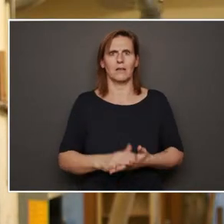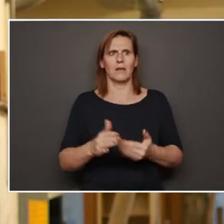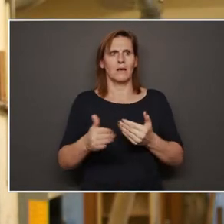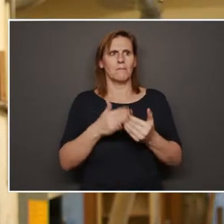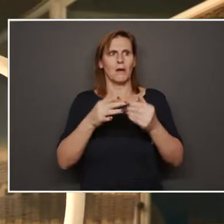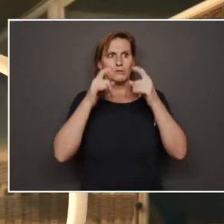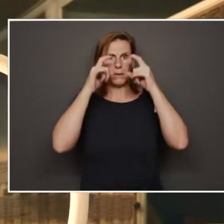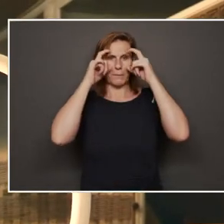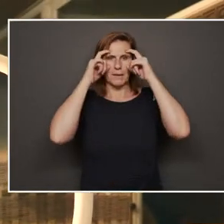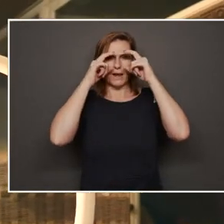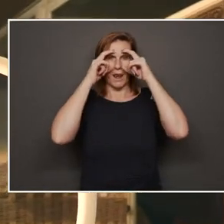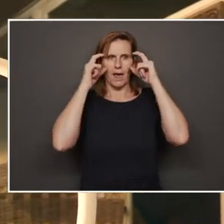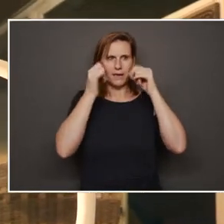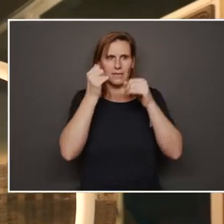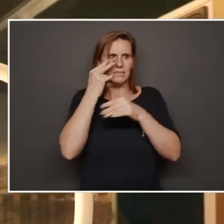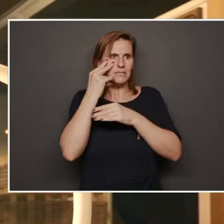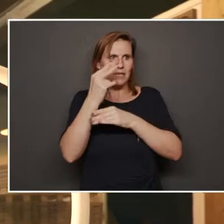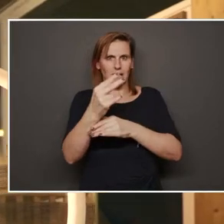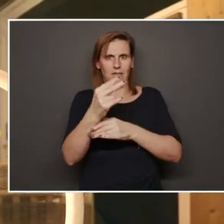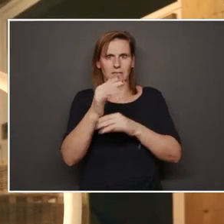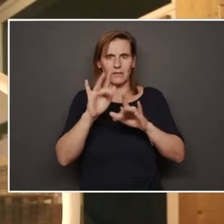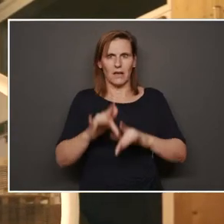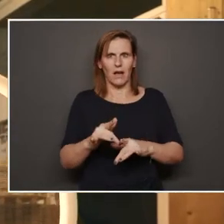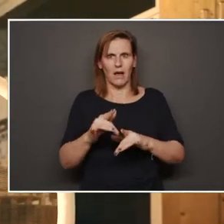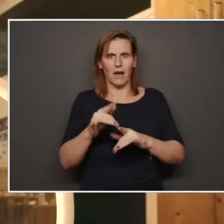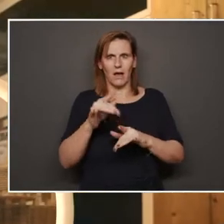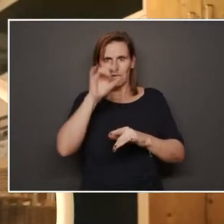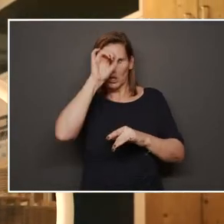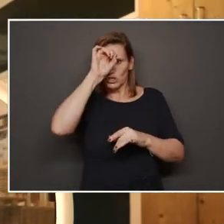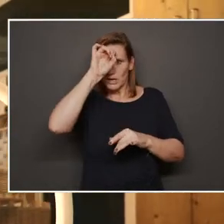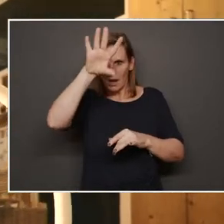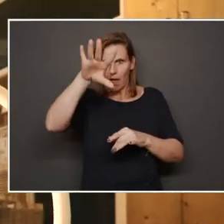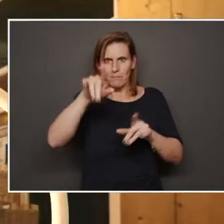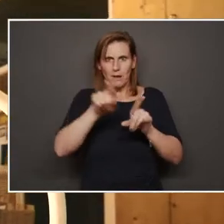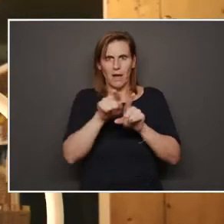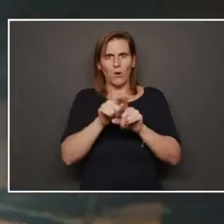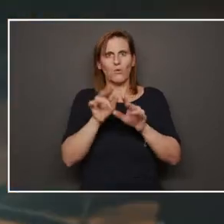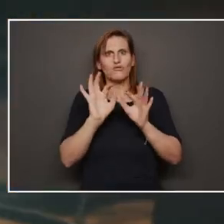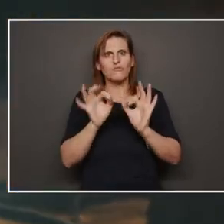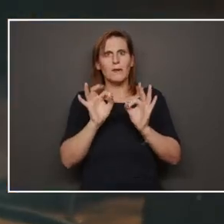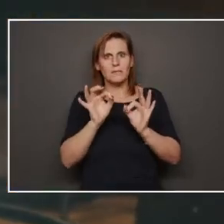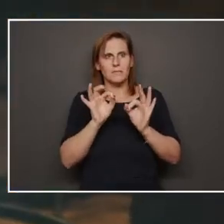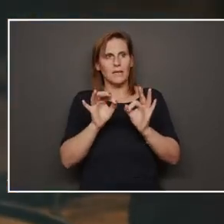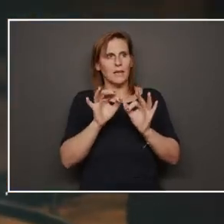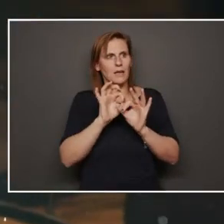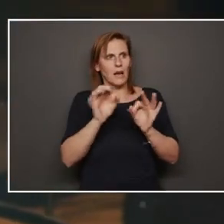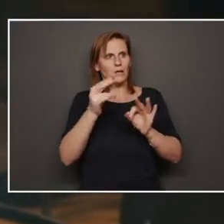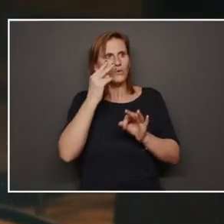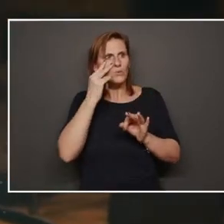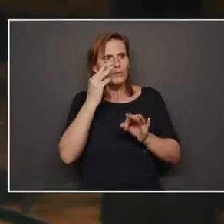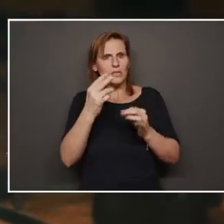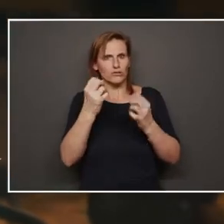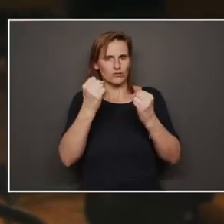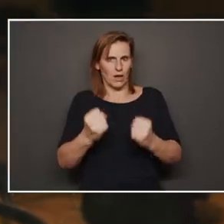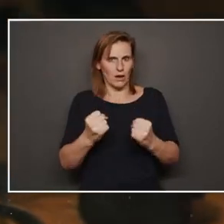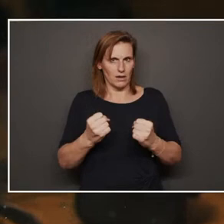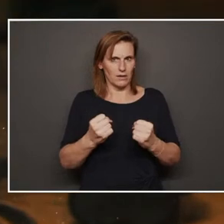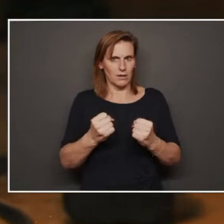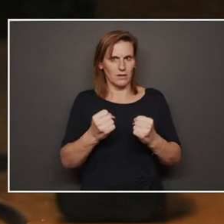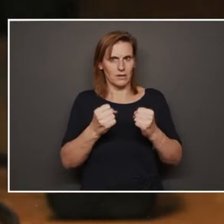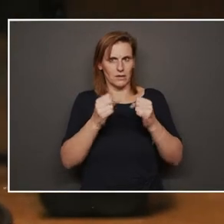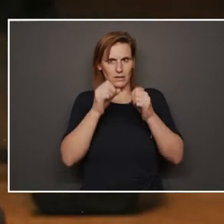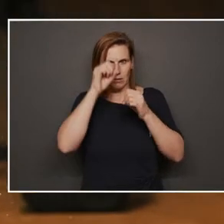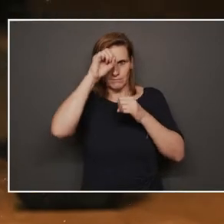die ich aufhabe. Ich habe eine Stirnlampe, die speziell ist, mit einer speziellen Stärke. Damit ich